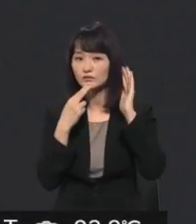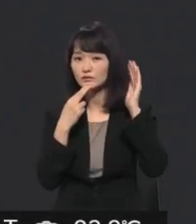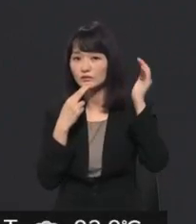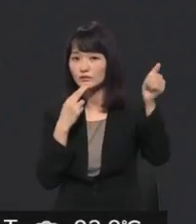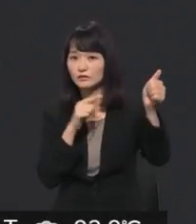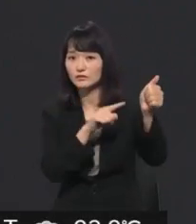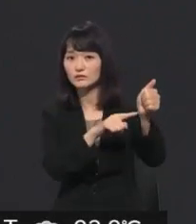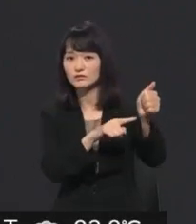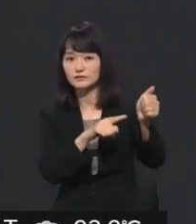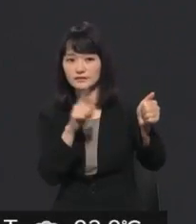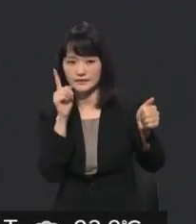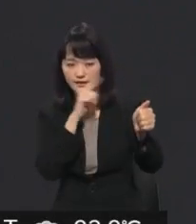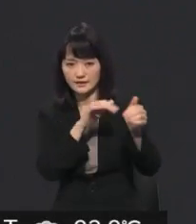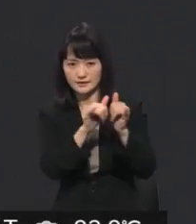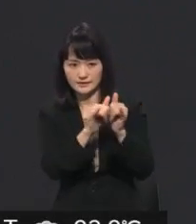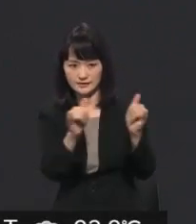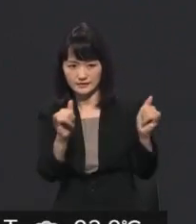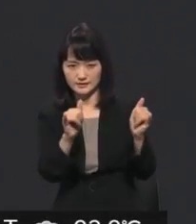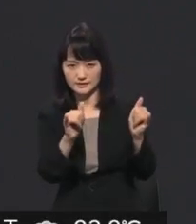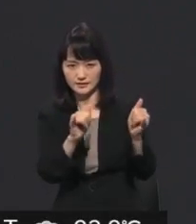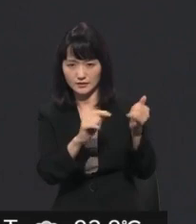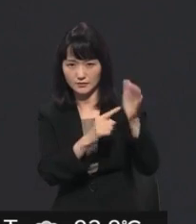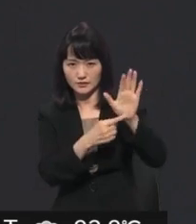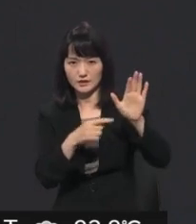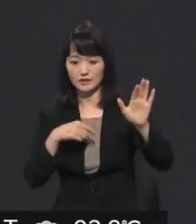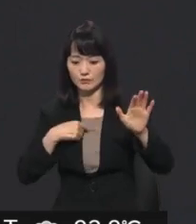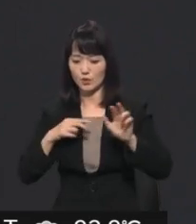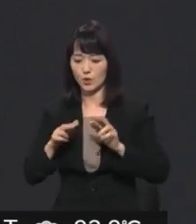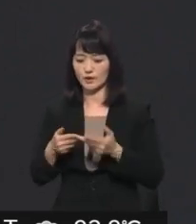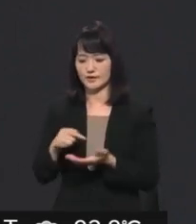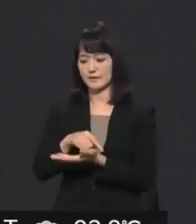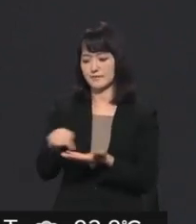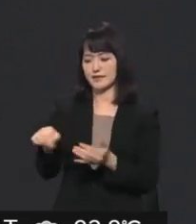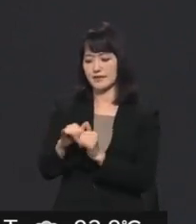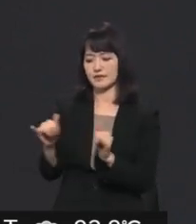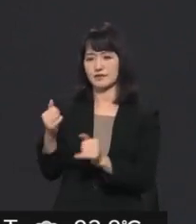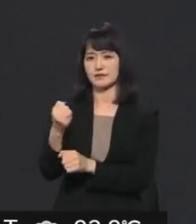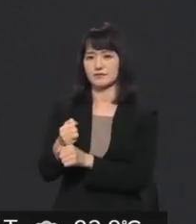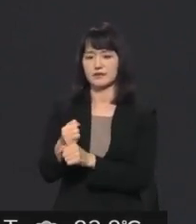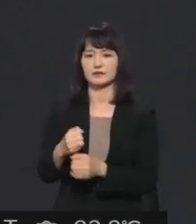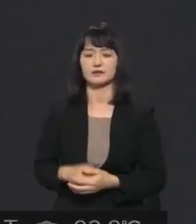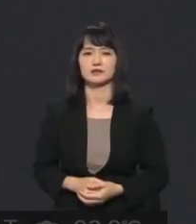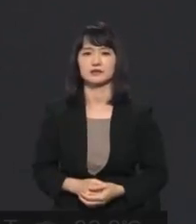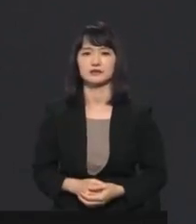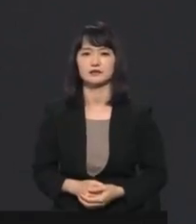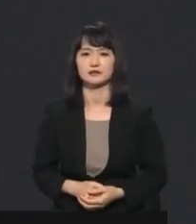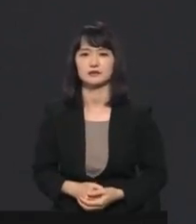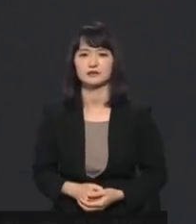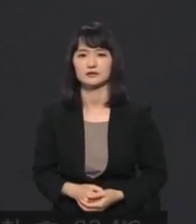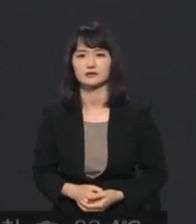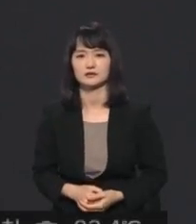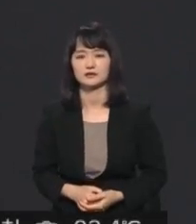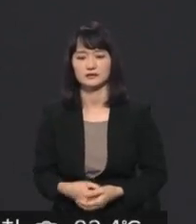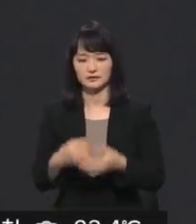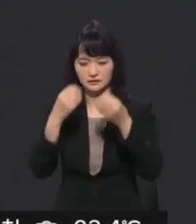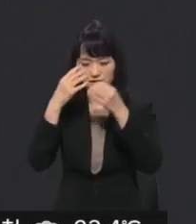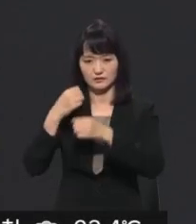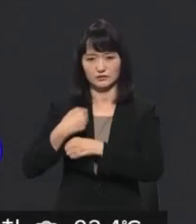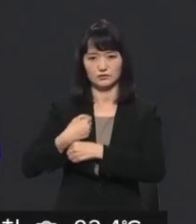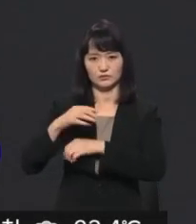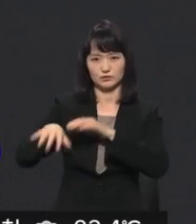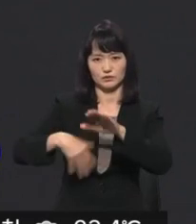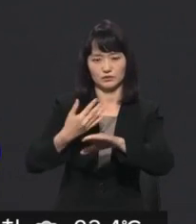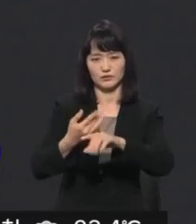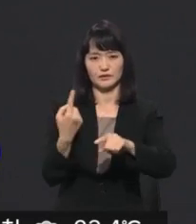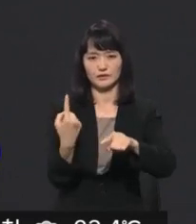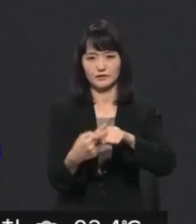마치 아중 처럼 묘사하고 자기는 피해자 처럼 만들어 짜 나요 무슨 뭐 신군부 니 뭐 예 어 무슨 황제가 검투사를